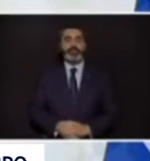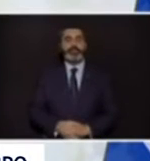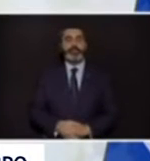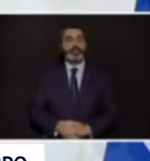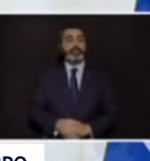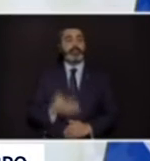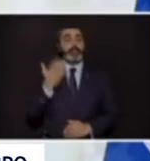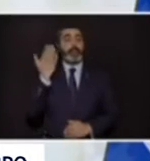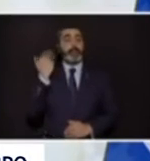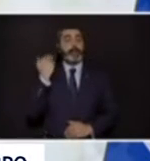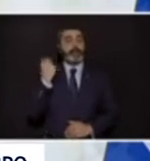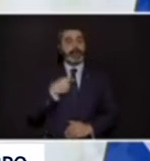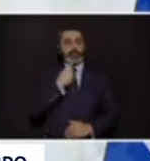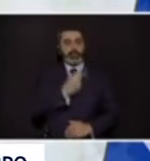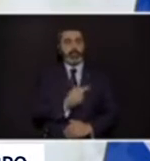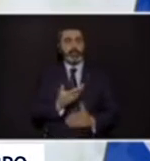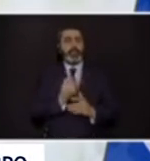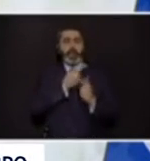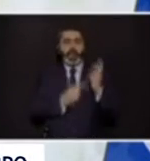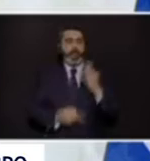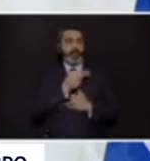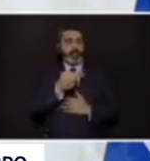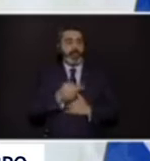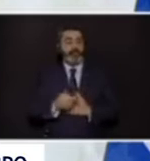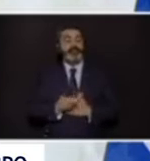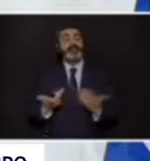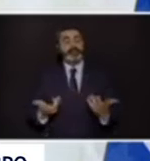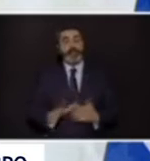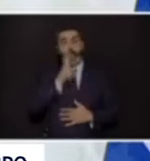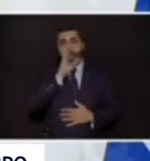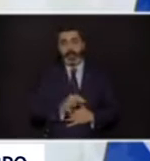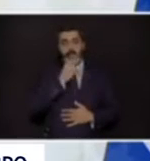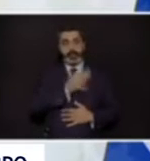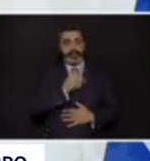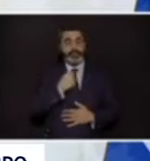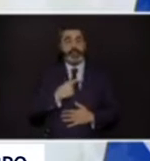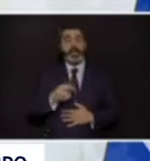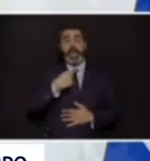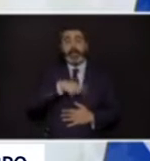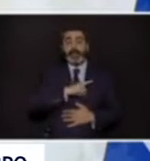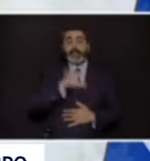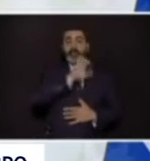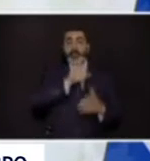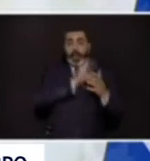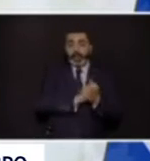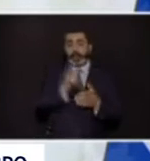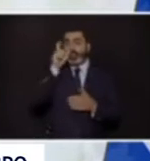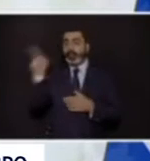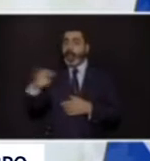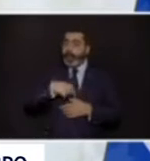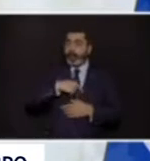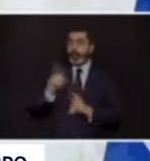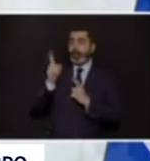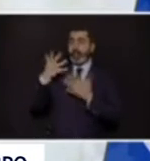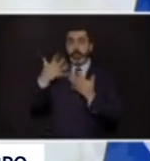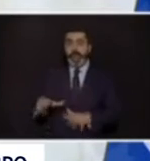Αναφερθήκατε σε πάρα πολλά σημαντικά θέματα και πράγματι έχουμε μια συμφωνία με την Τουρκία για το μεταναστευτικό